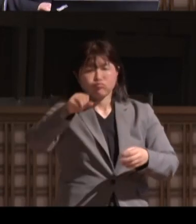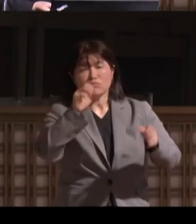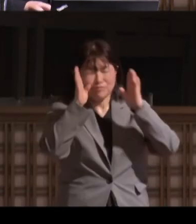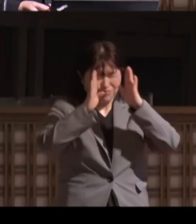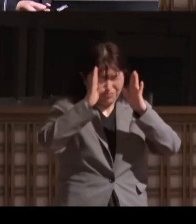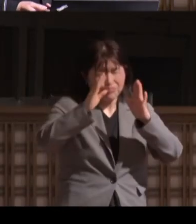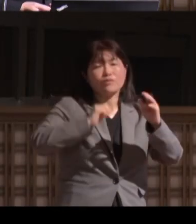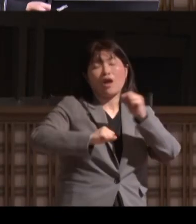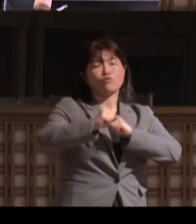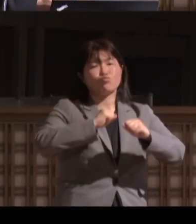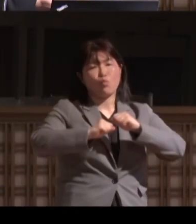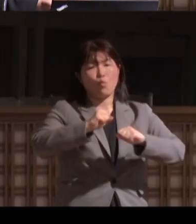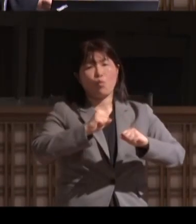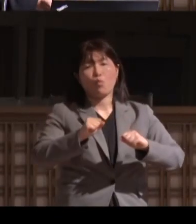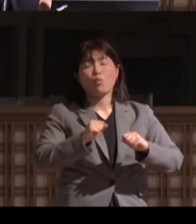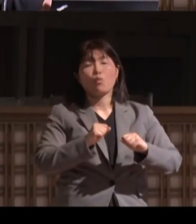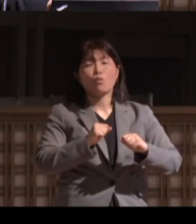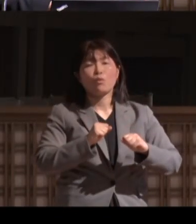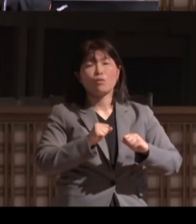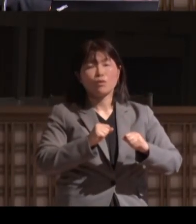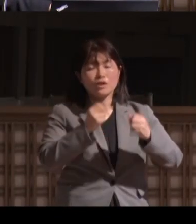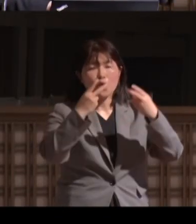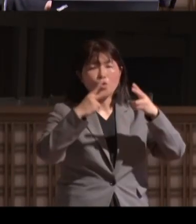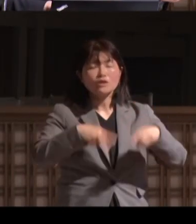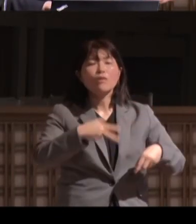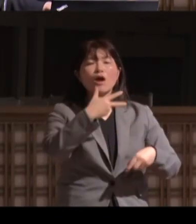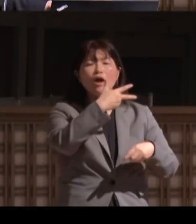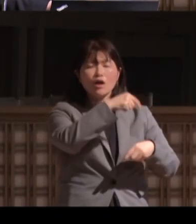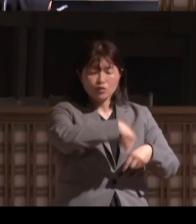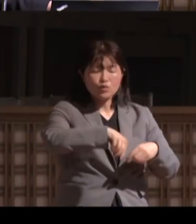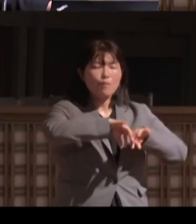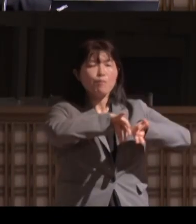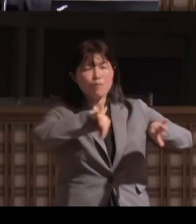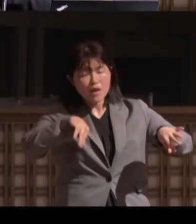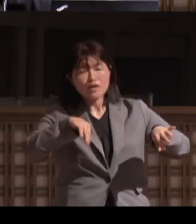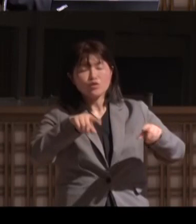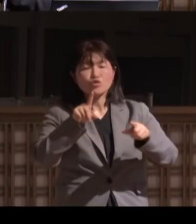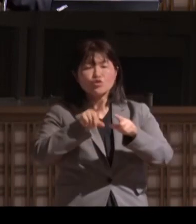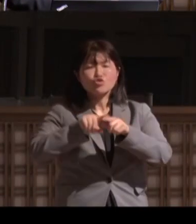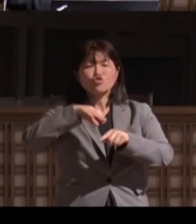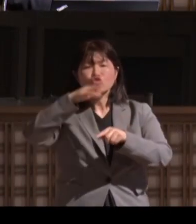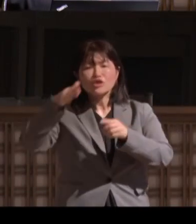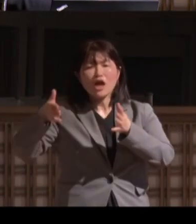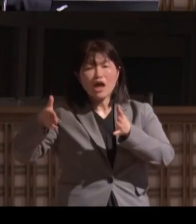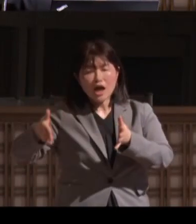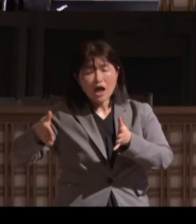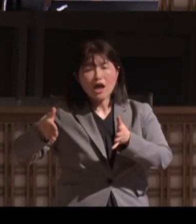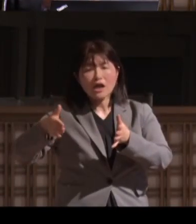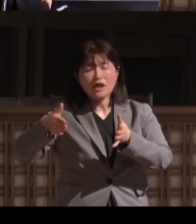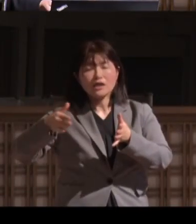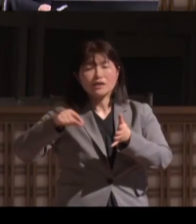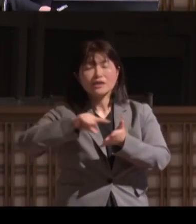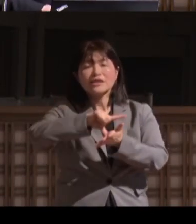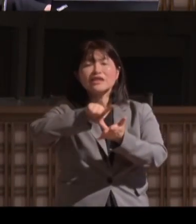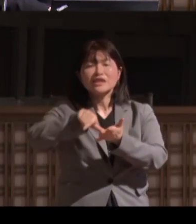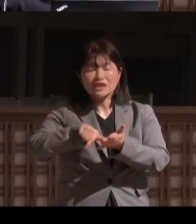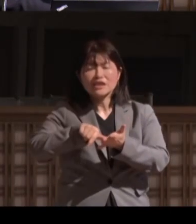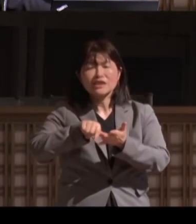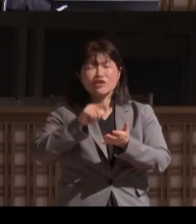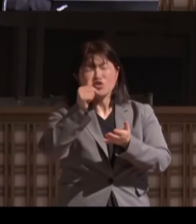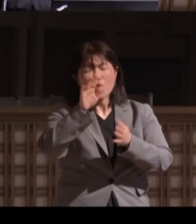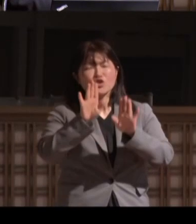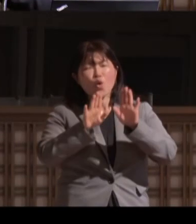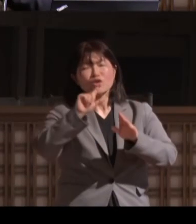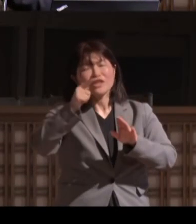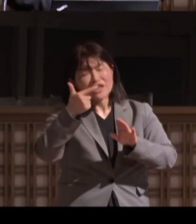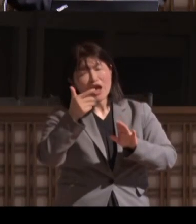活動されていらっしゃいますまあの広島と違ってえ中三艦地域え半島部ですけども参考になるのではない